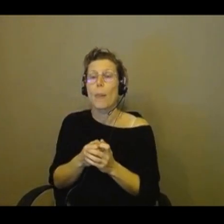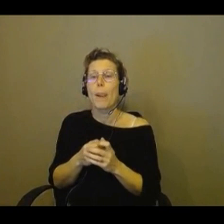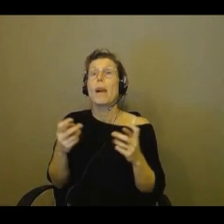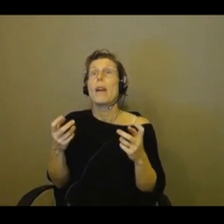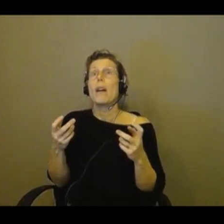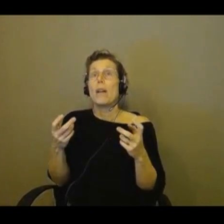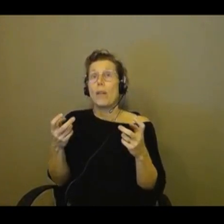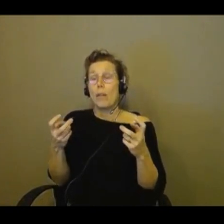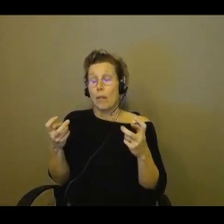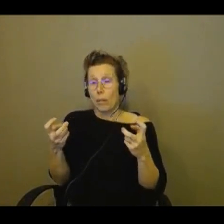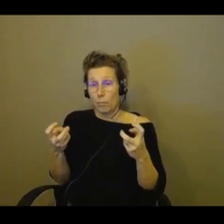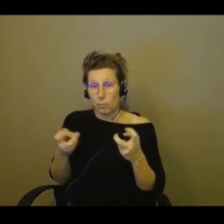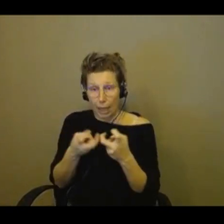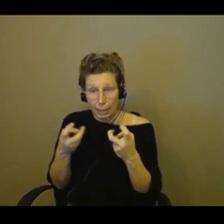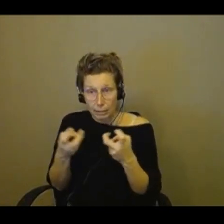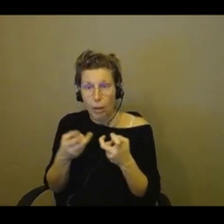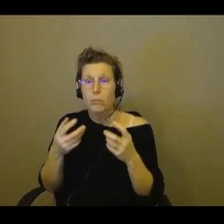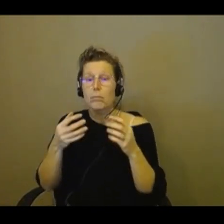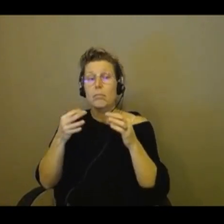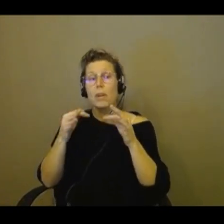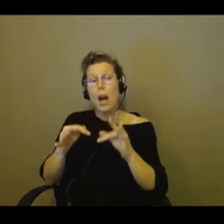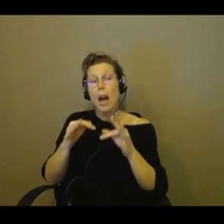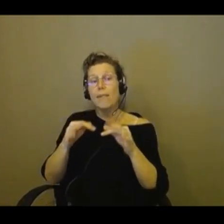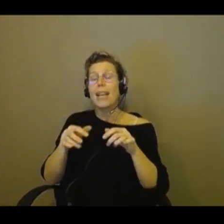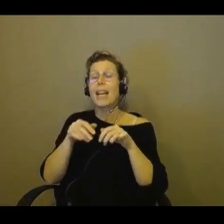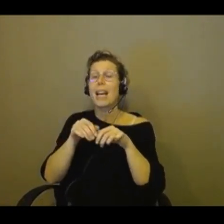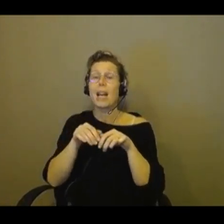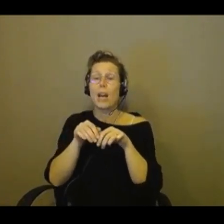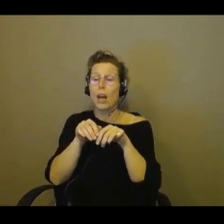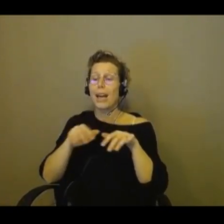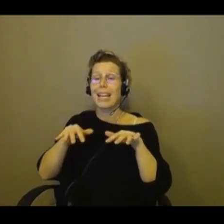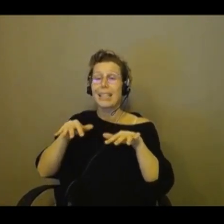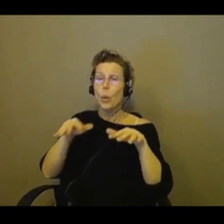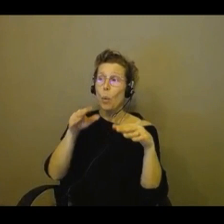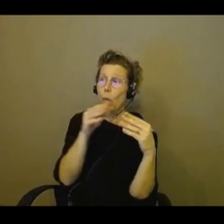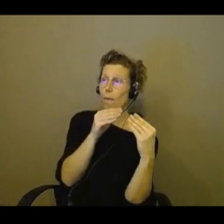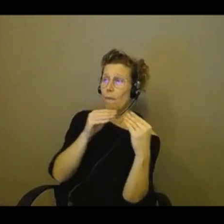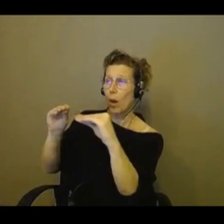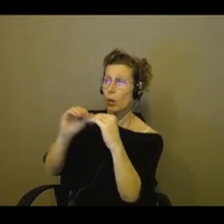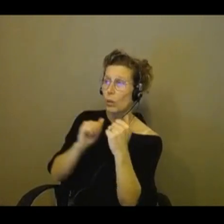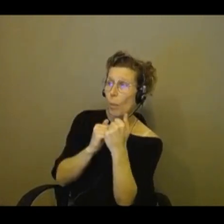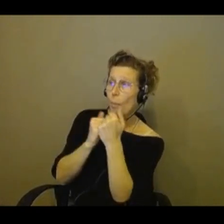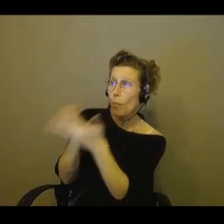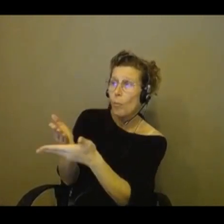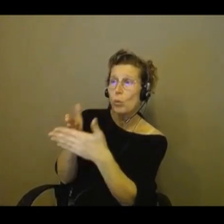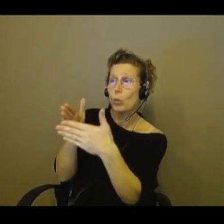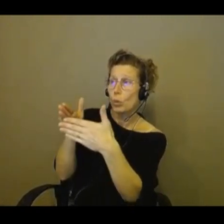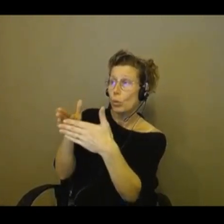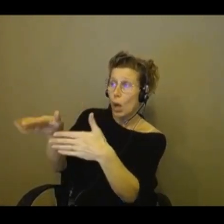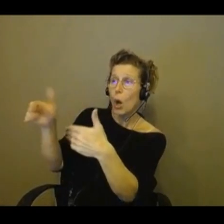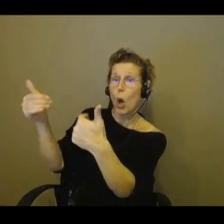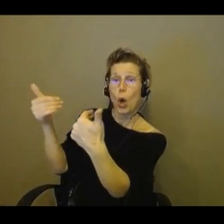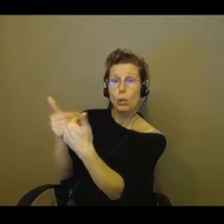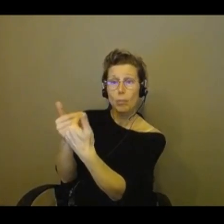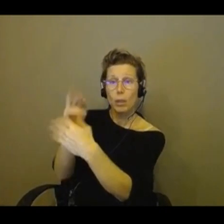sur nos canaux de vente, en fait, on propose la demande de réservation lors du processus d'achat du